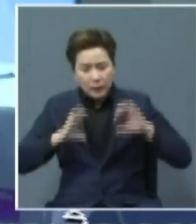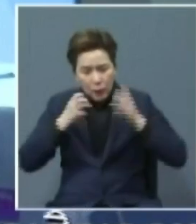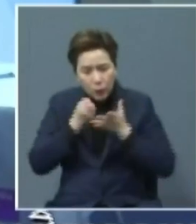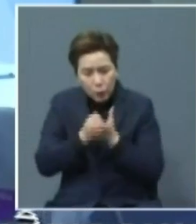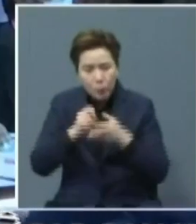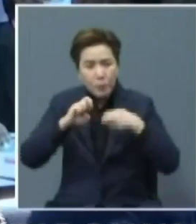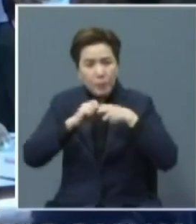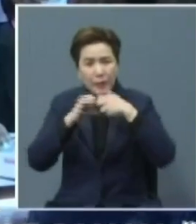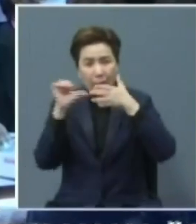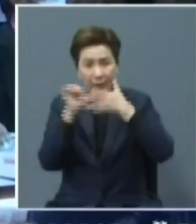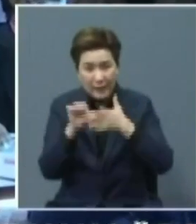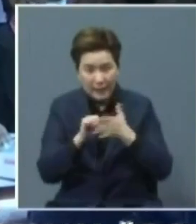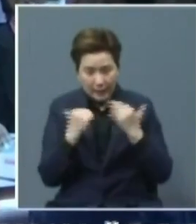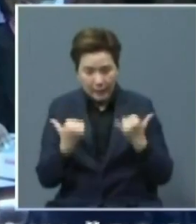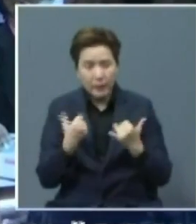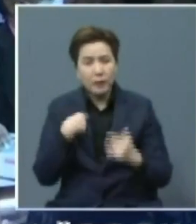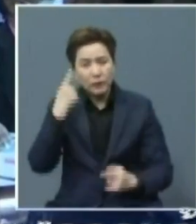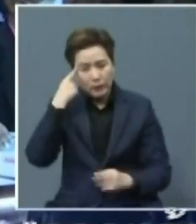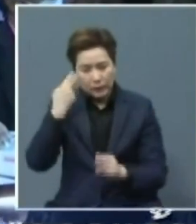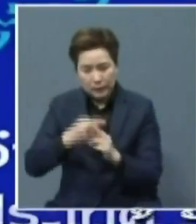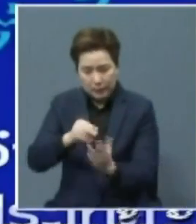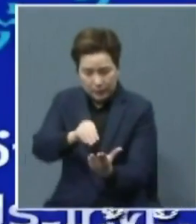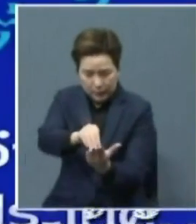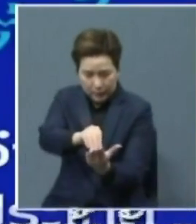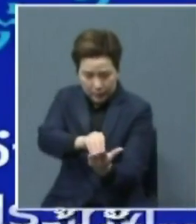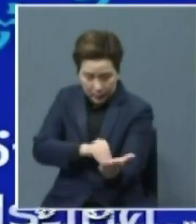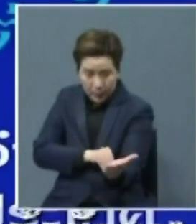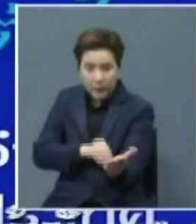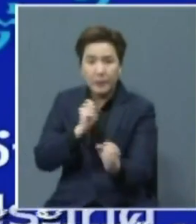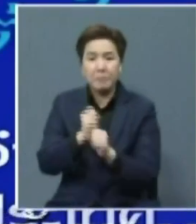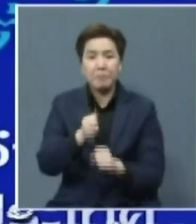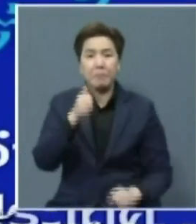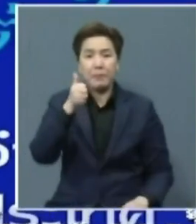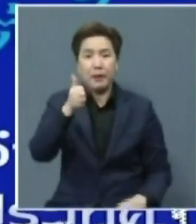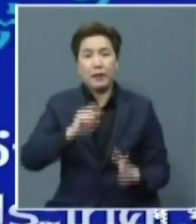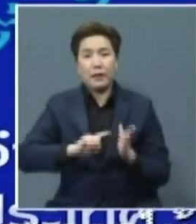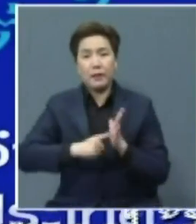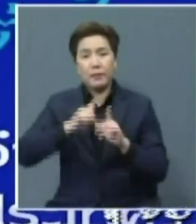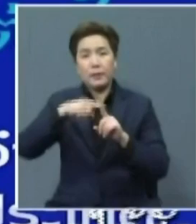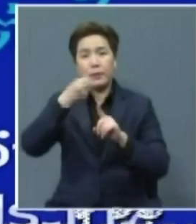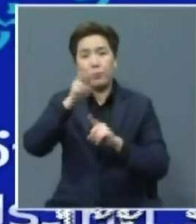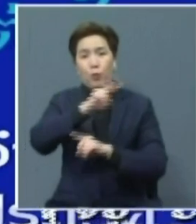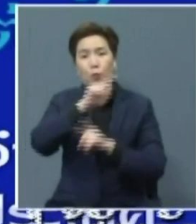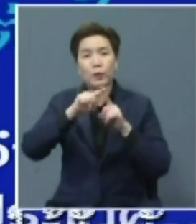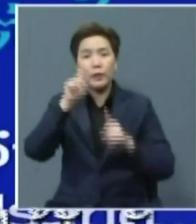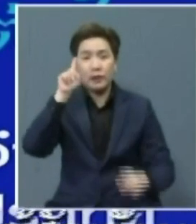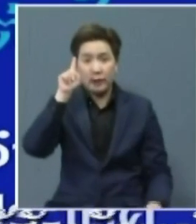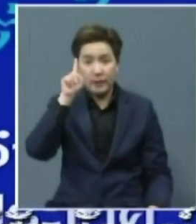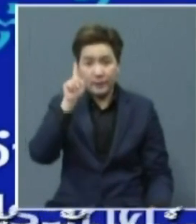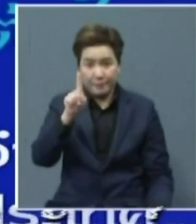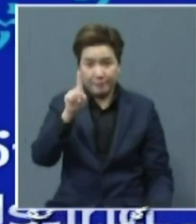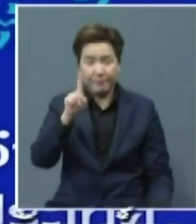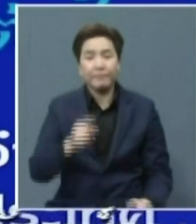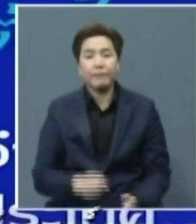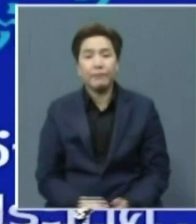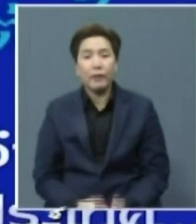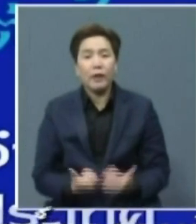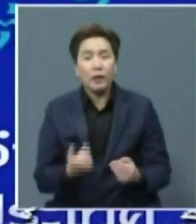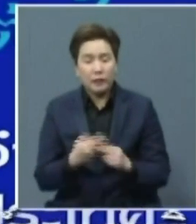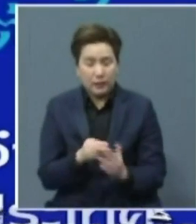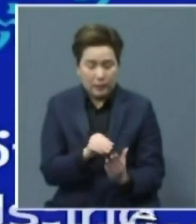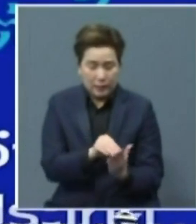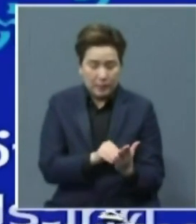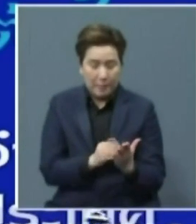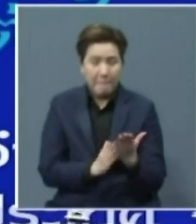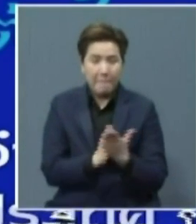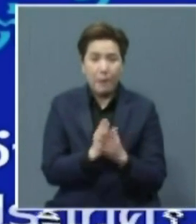การช่วยแก้ไขปัญหาสามารถที่จะลงทะเบียนขอรับความช่วยเหลือได้ตั้งแต่วันที่1ธันวาคมนี้เป็นต้นไปค่ะโดยลงทะ